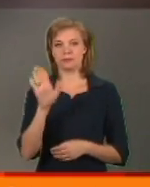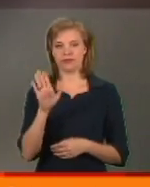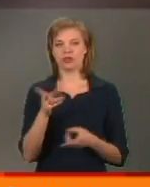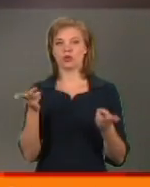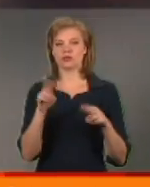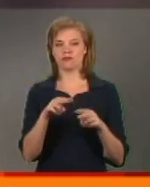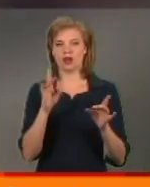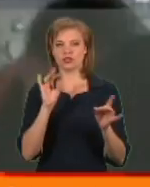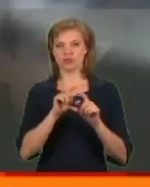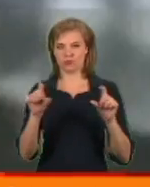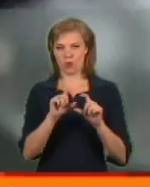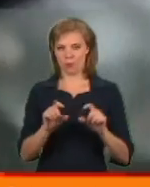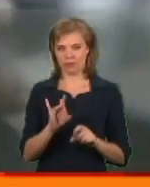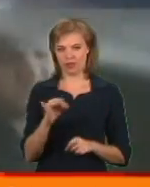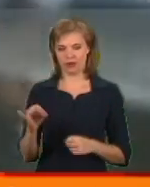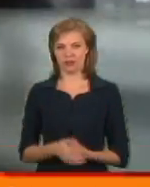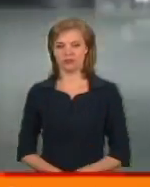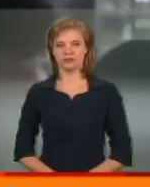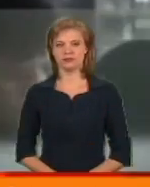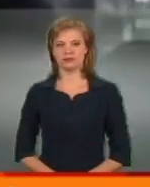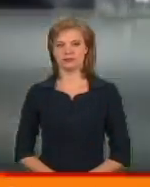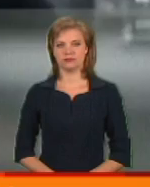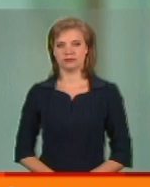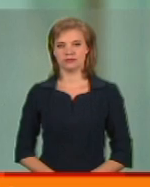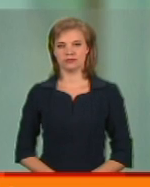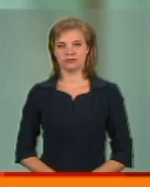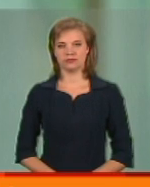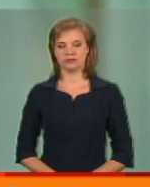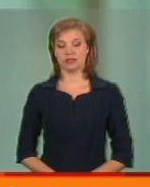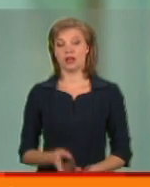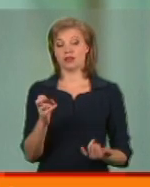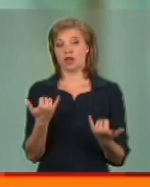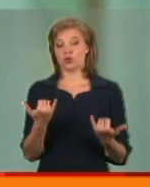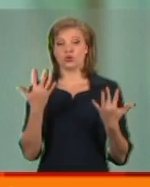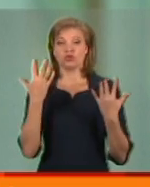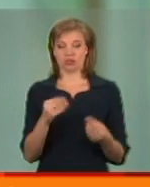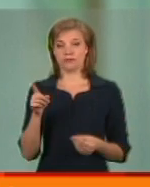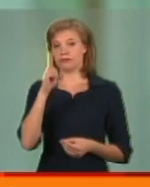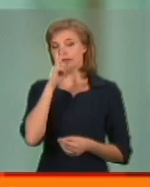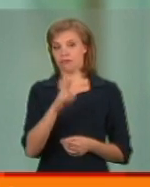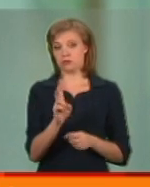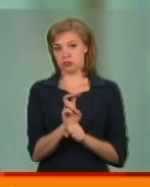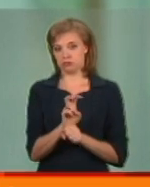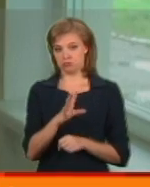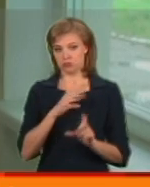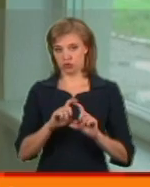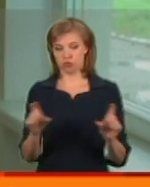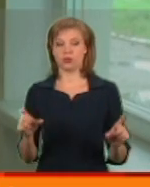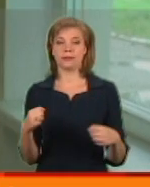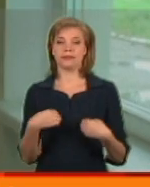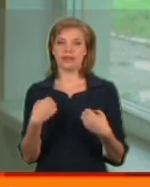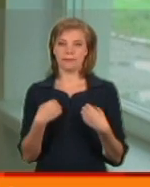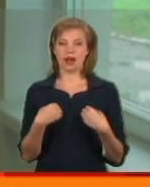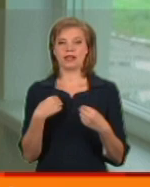трансляция ведет известный человек. Да, вот так вот мы сидим на фишке. На сьогоднішній день вона 2 місяці відвідувала школу,